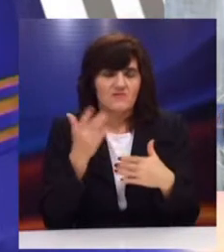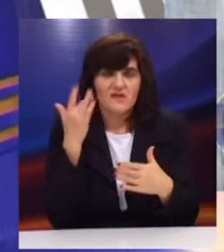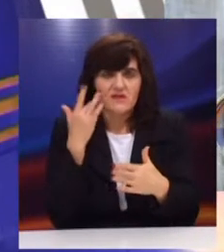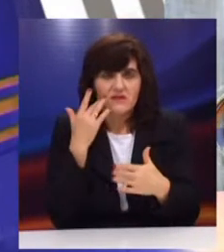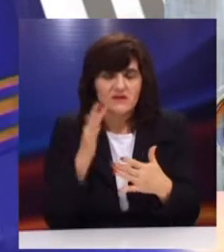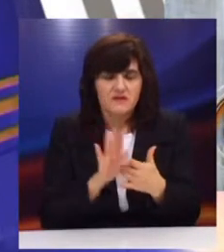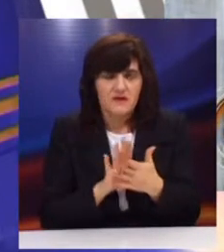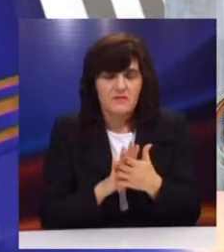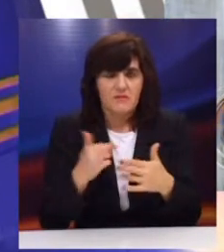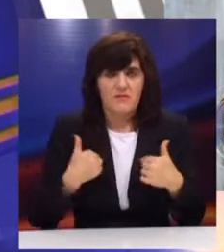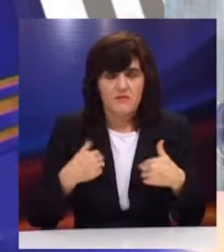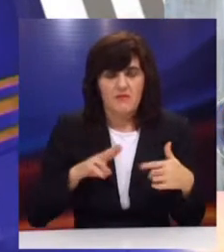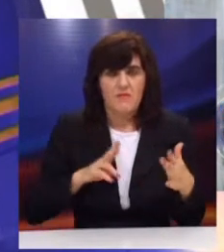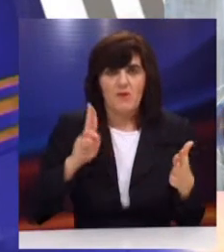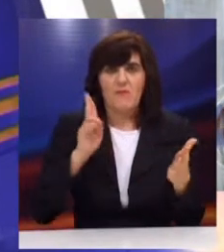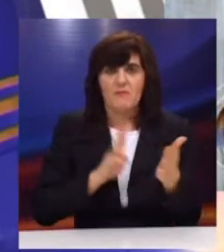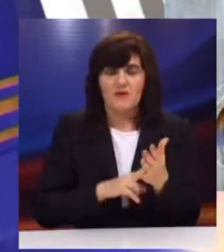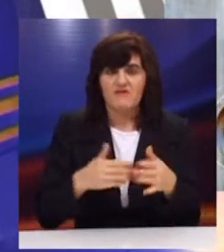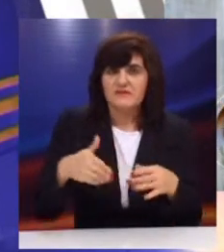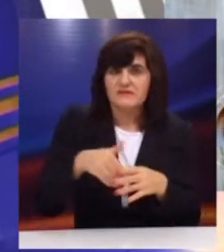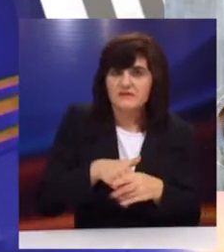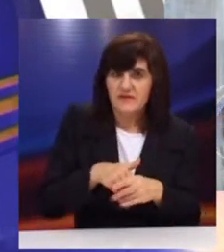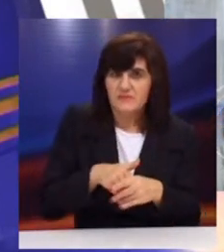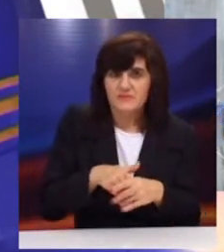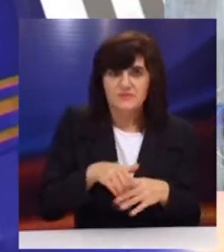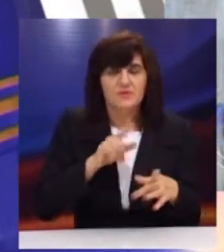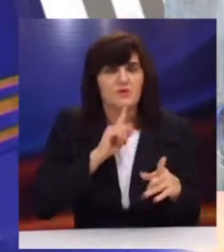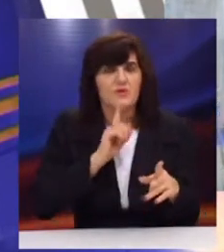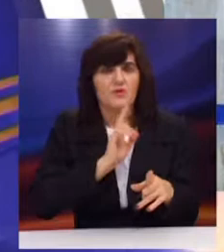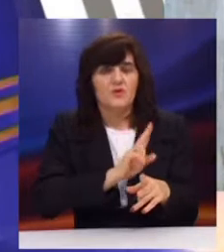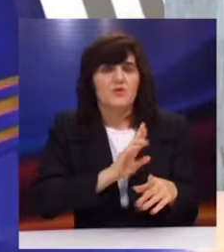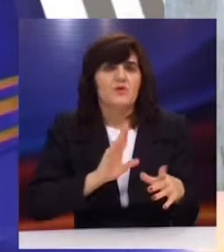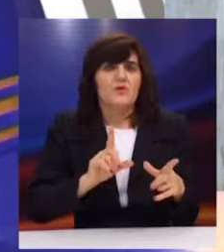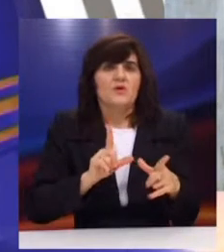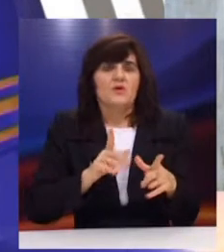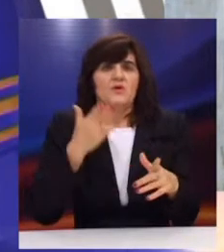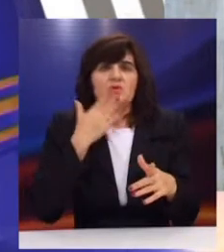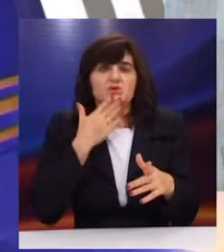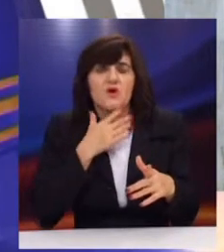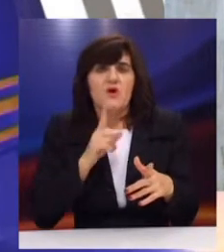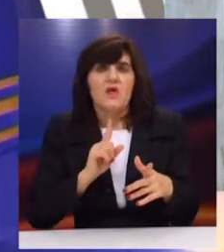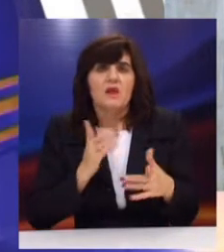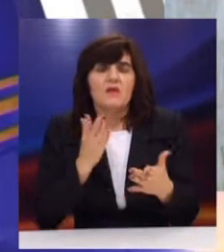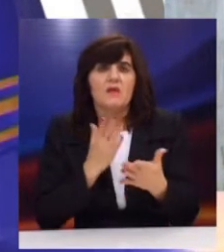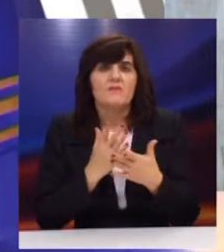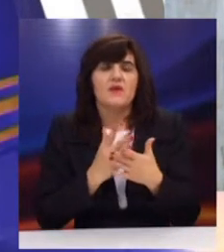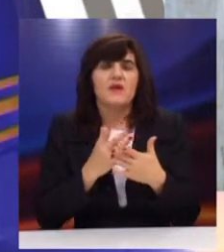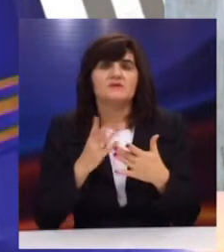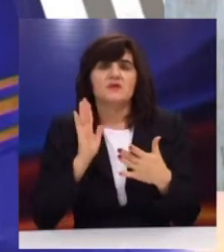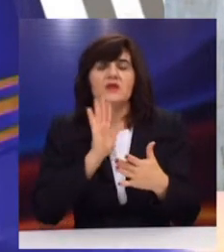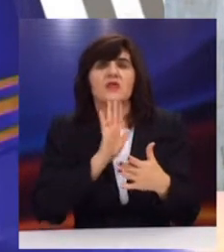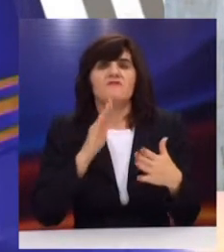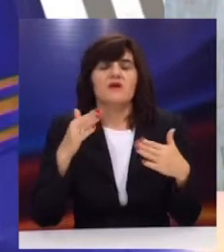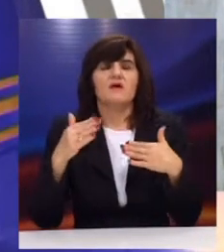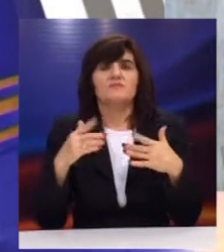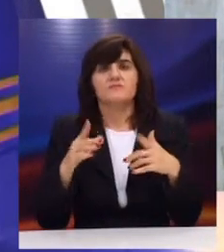nisu zadovoljena njihova prava o zapošljavanju, nisu zadovoljene njihova prava kod školovanja, nisu